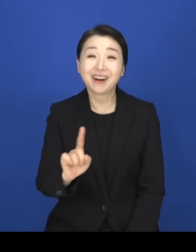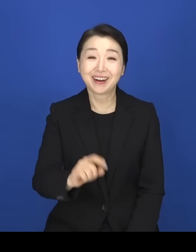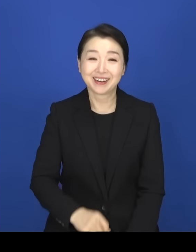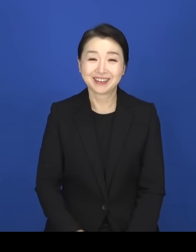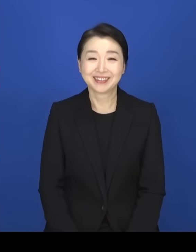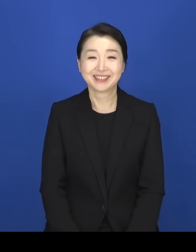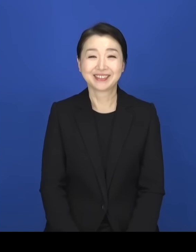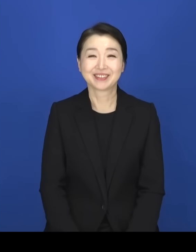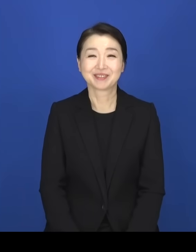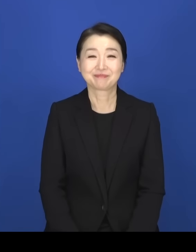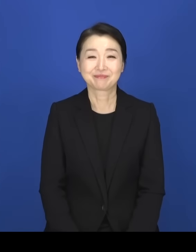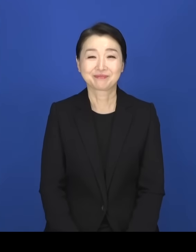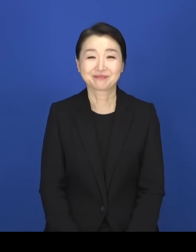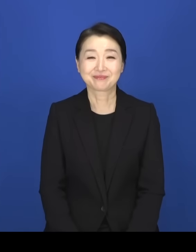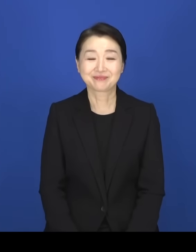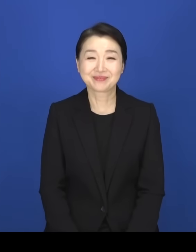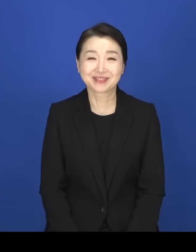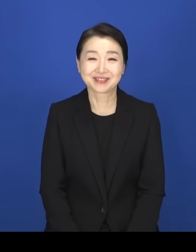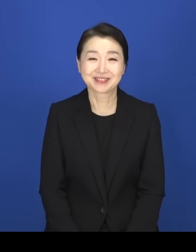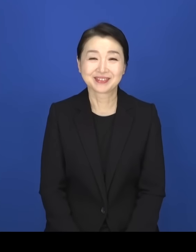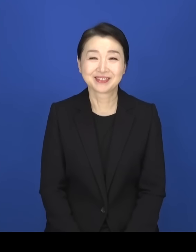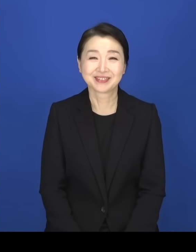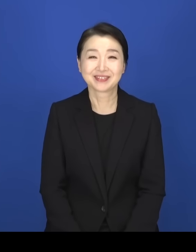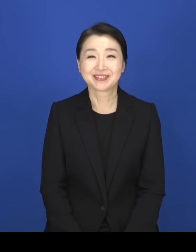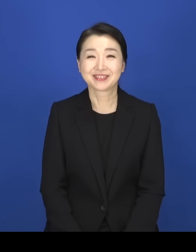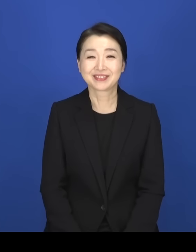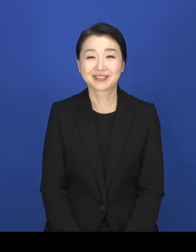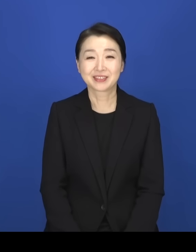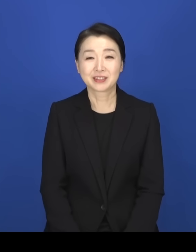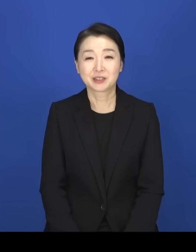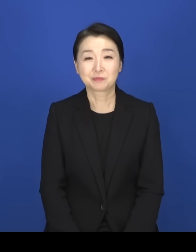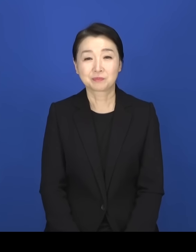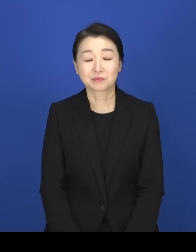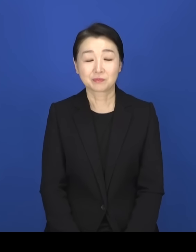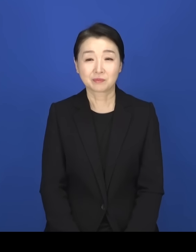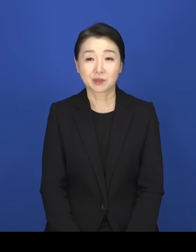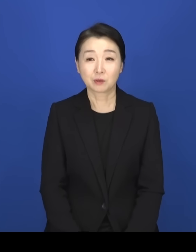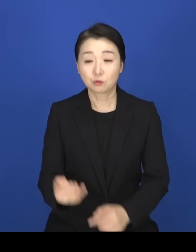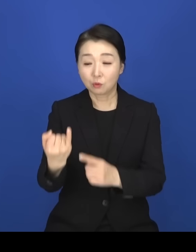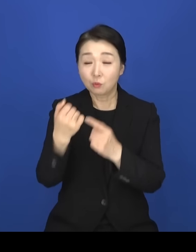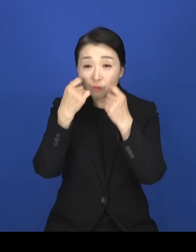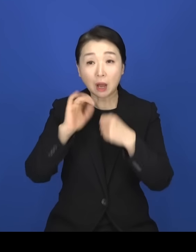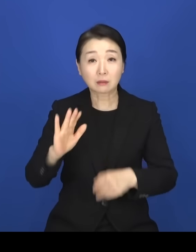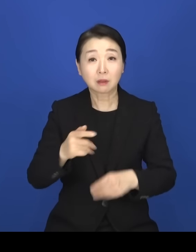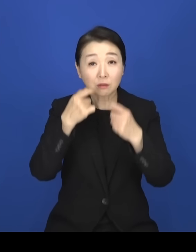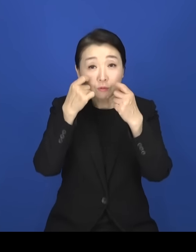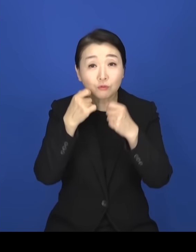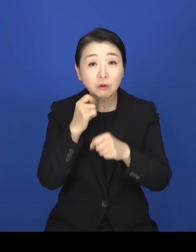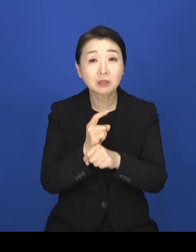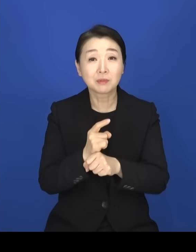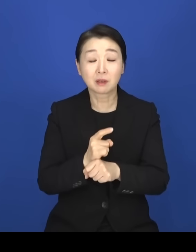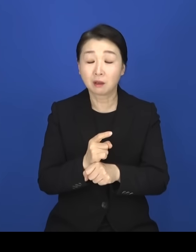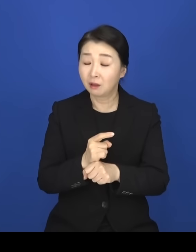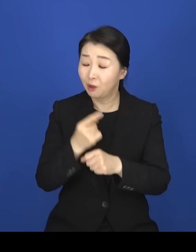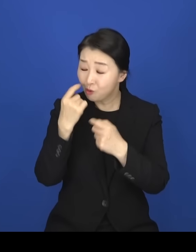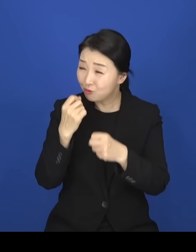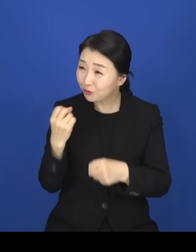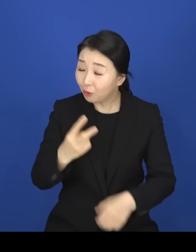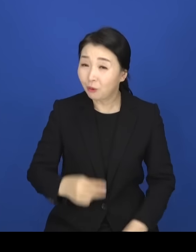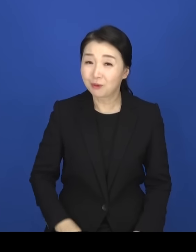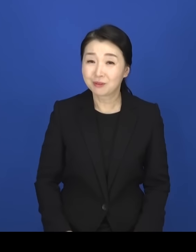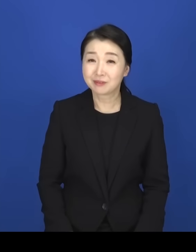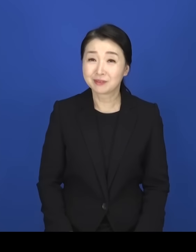제가 그러면 안 됐는데. 저희 그리고 말씀드리는데 아직 안수지 씨가 안 울었습니다. 아니 나 지금 울었어. 또 울었어요? 아니 클로징이